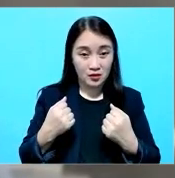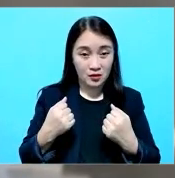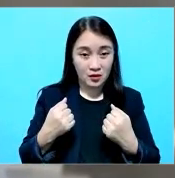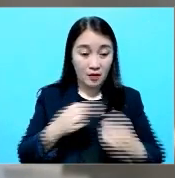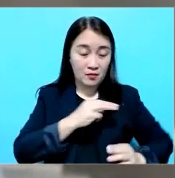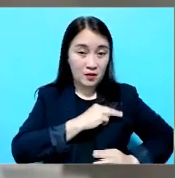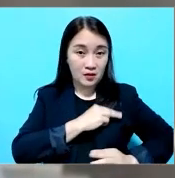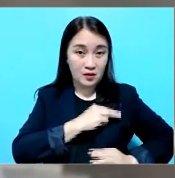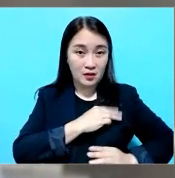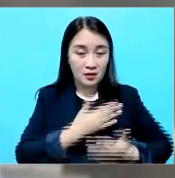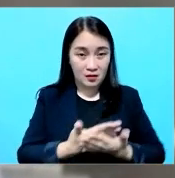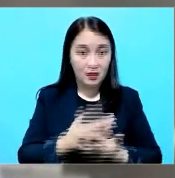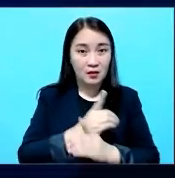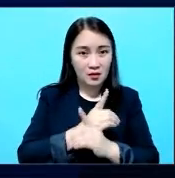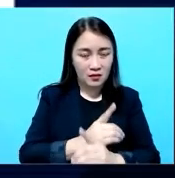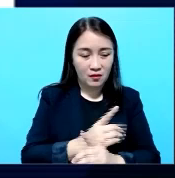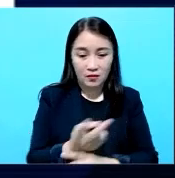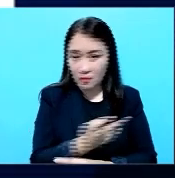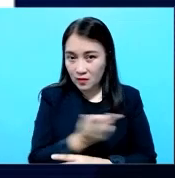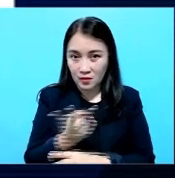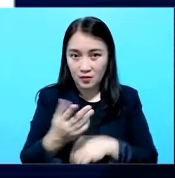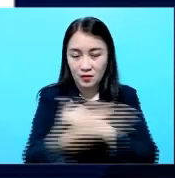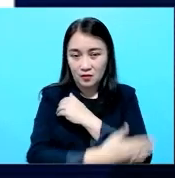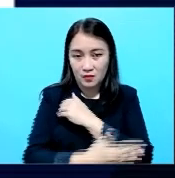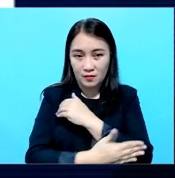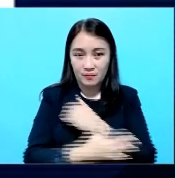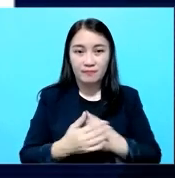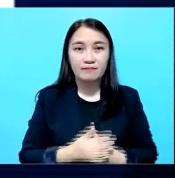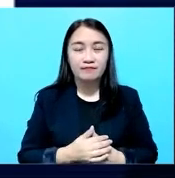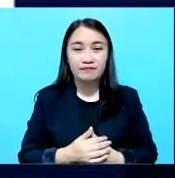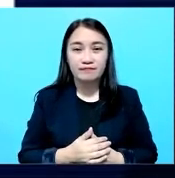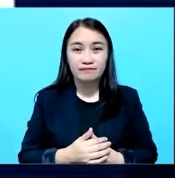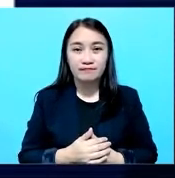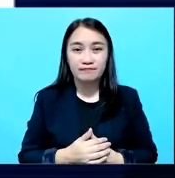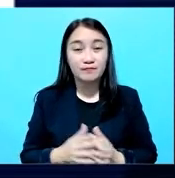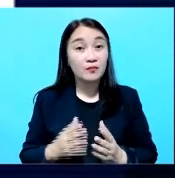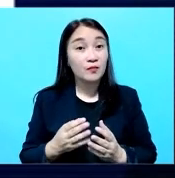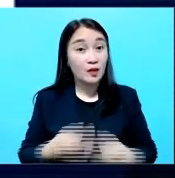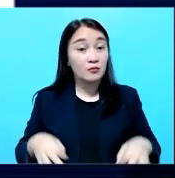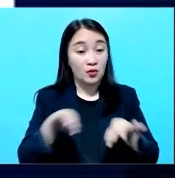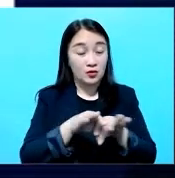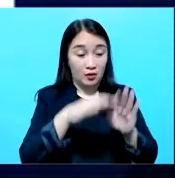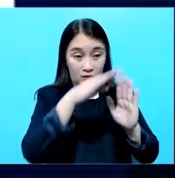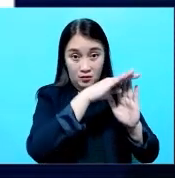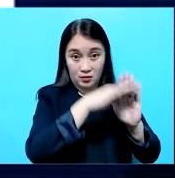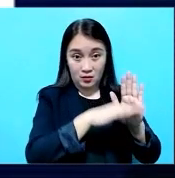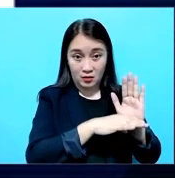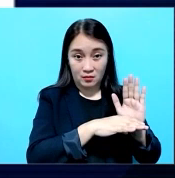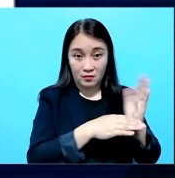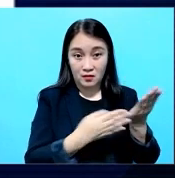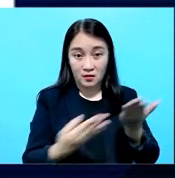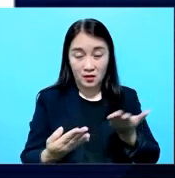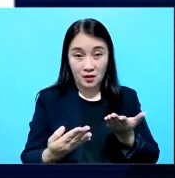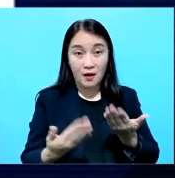interoperability ng dalawang defense forces. Isa rin sa mahalagang nakasaad sa Bilateral Defense Guidelines sa sakaling may